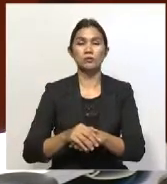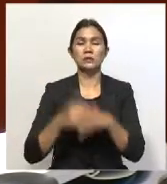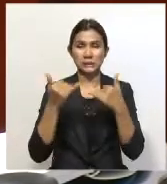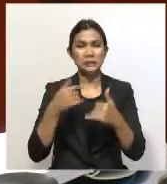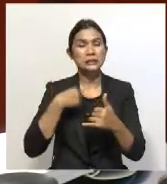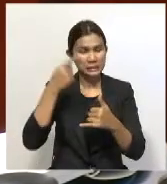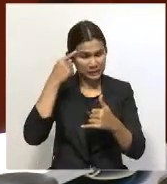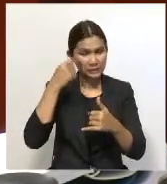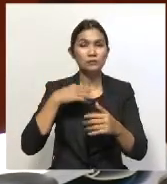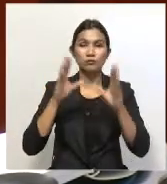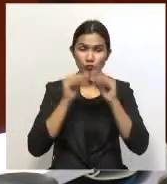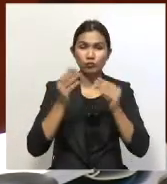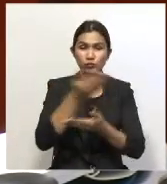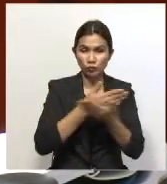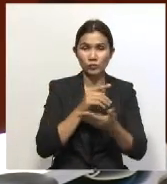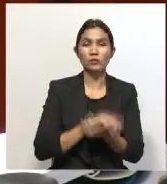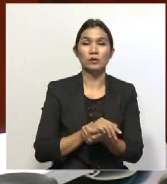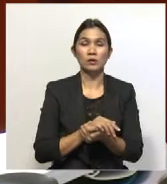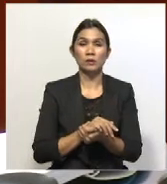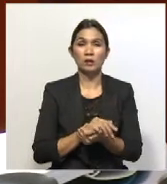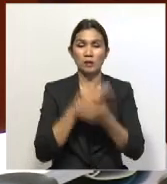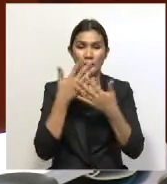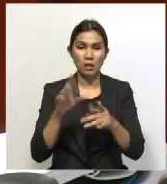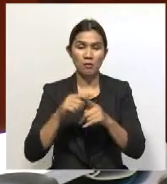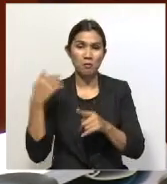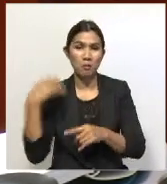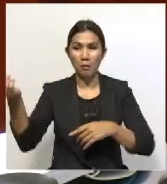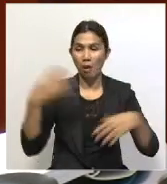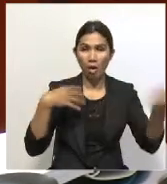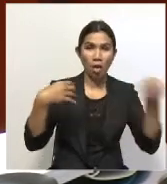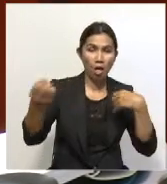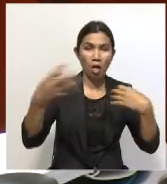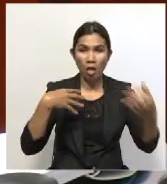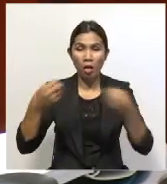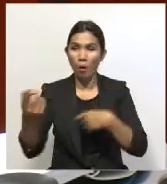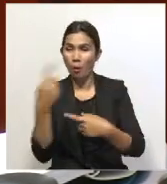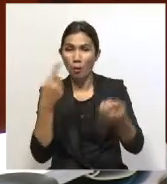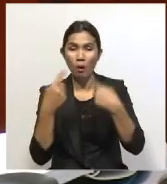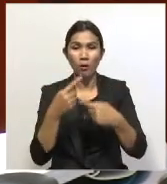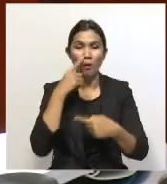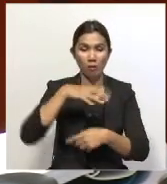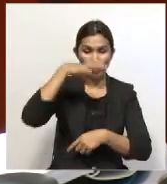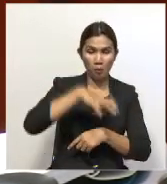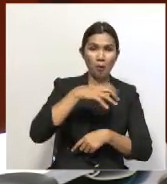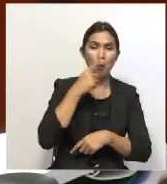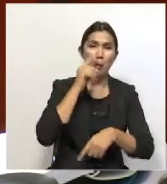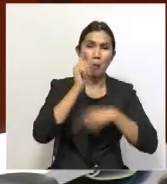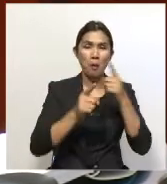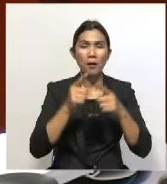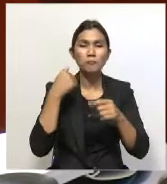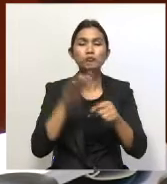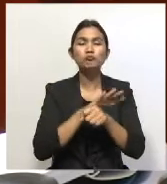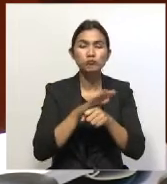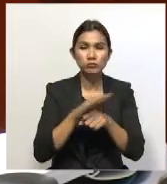ราคิดกันในการประชุมแต่ว่าเมื่อมีเสียงต่างๆเกิดขึ้นทั้งจากภายในกรมบางส่วนไม่เยอะนะ